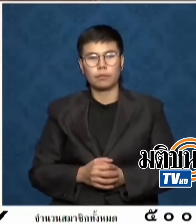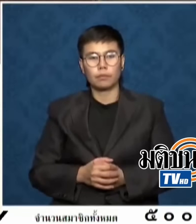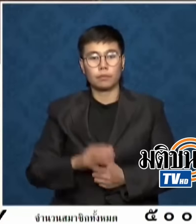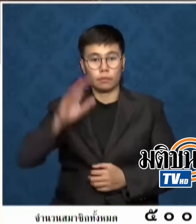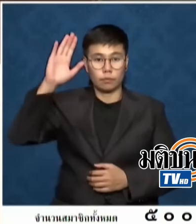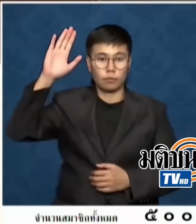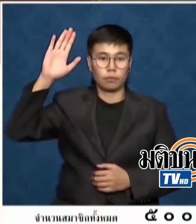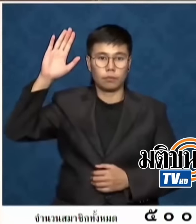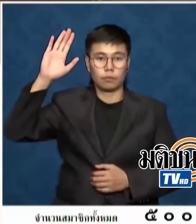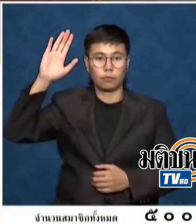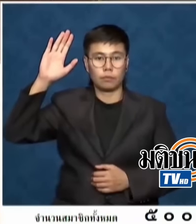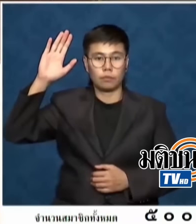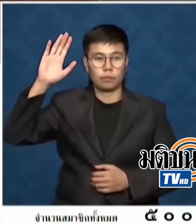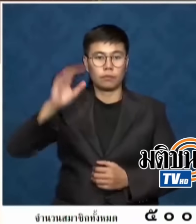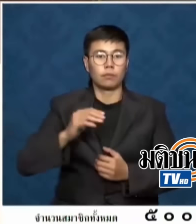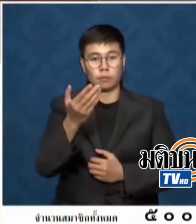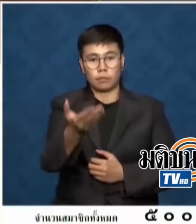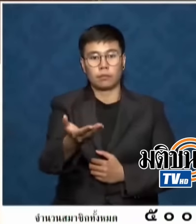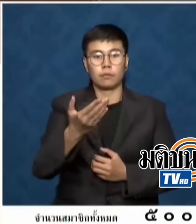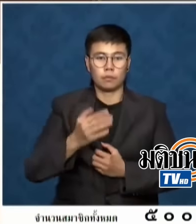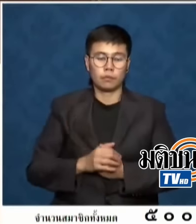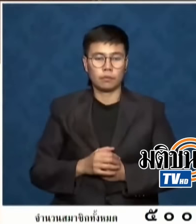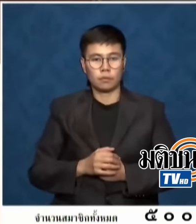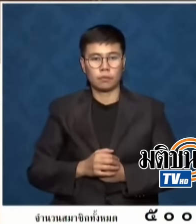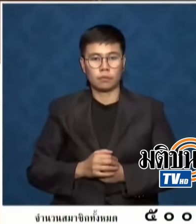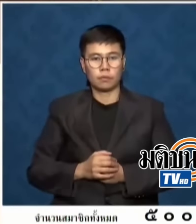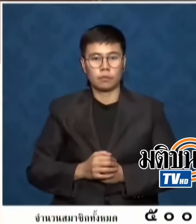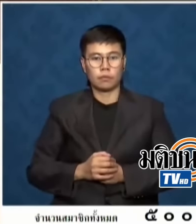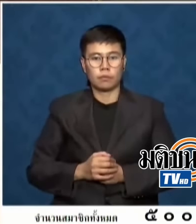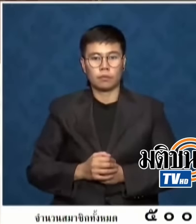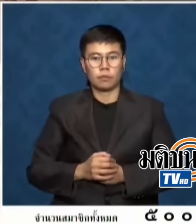านครับ เชิญครับ